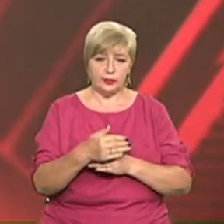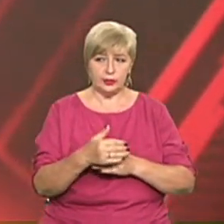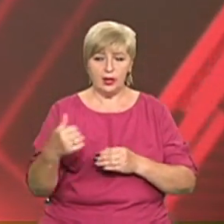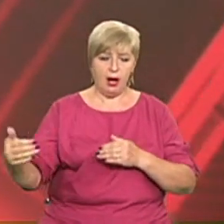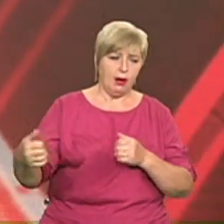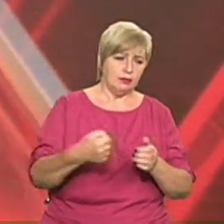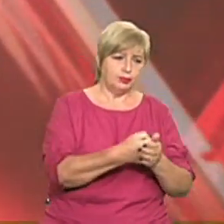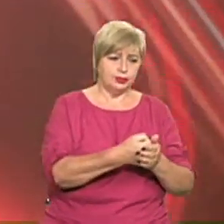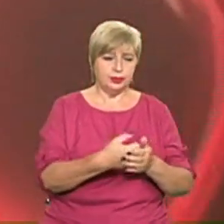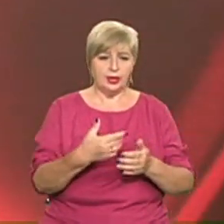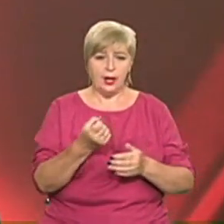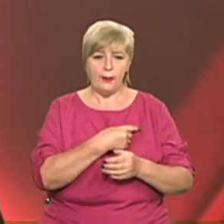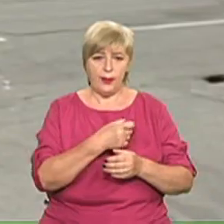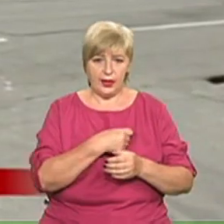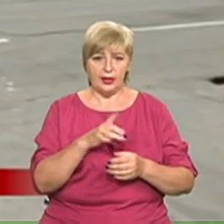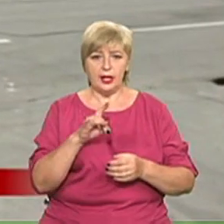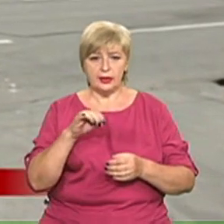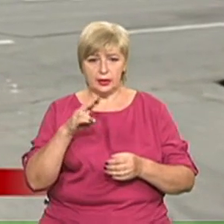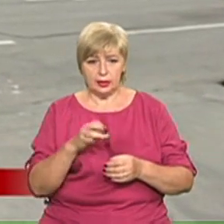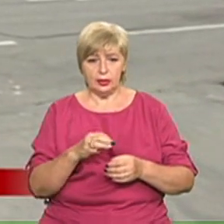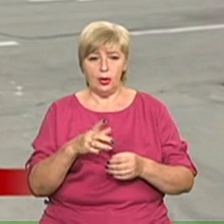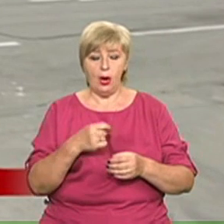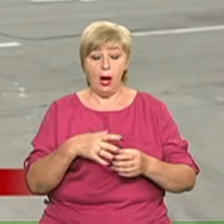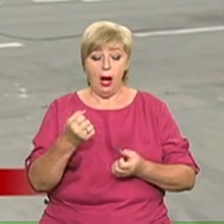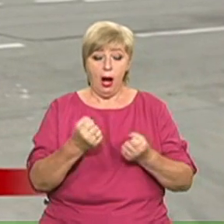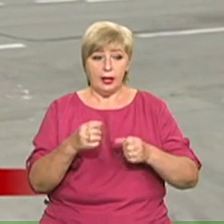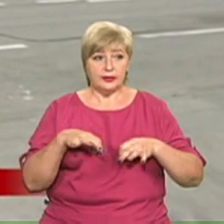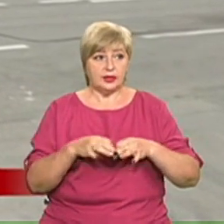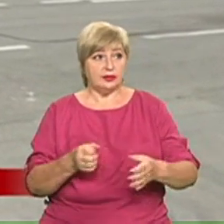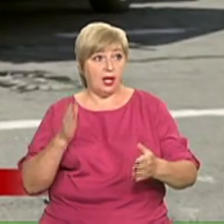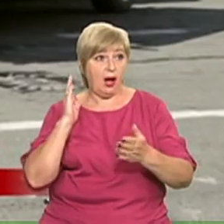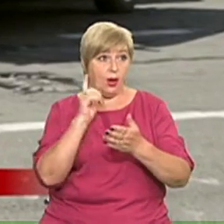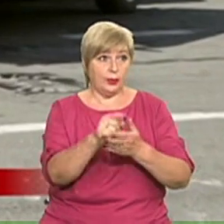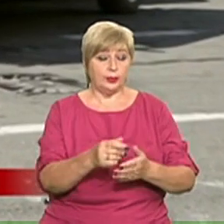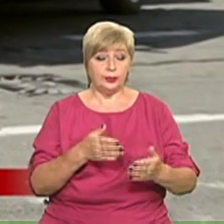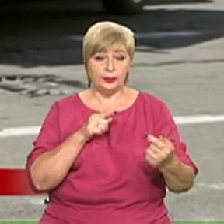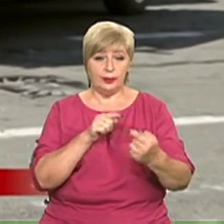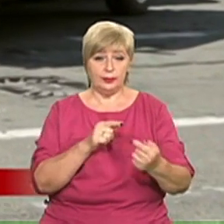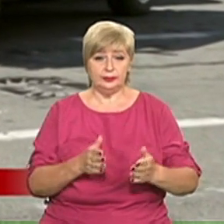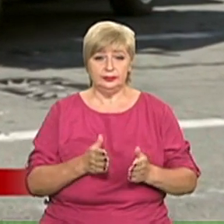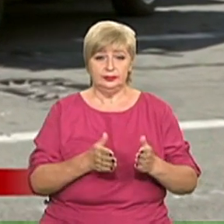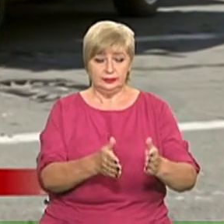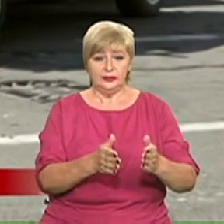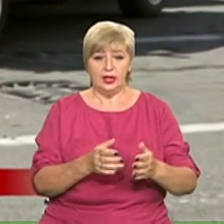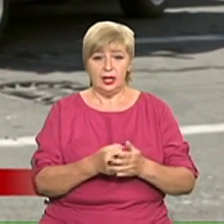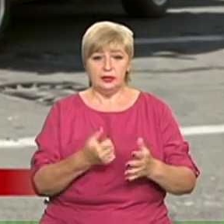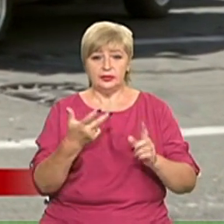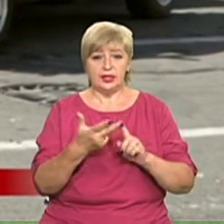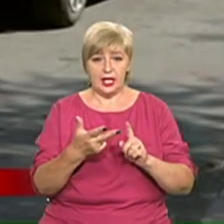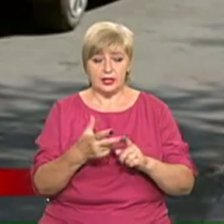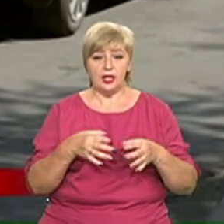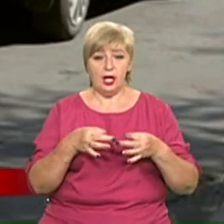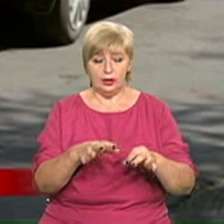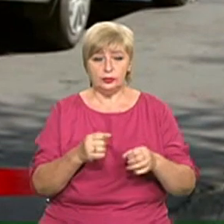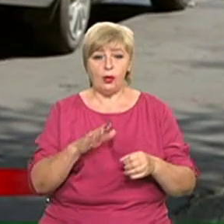в'їхав білий автомобіль тієї ж марки. Некерована автівка вилетіла на зустрічну смугу і врізалась у 3-тє авто – «Волгу». В